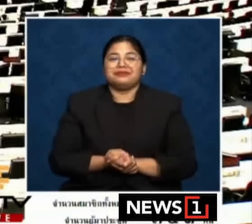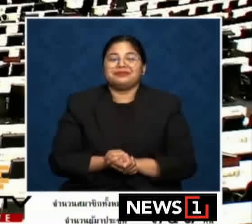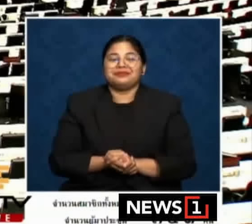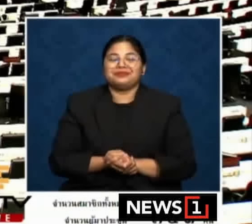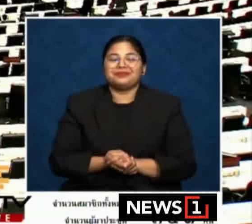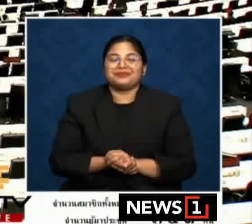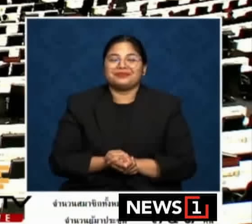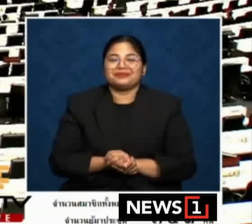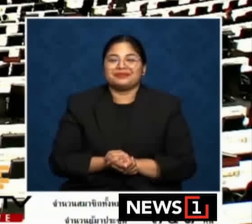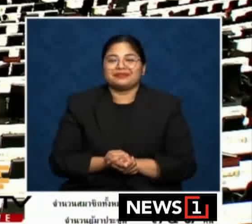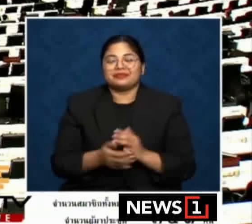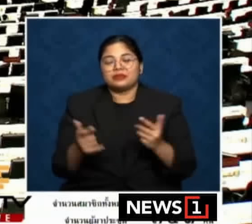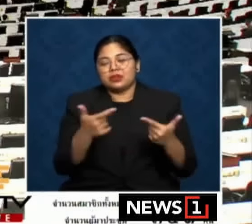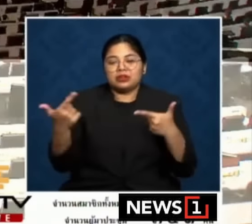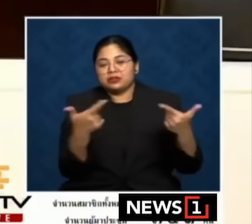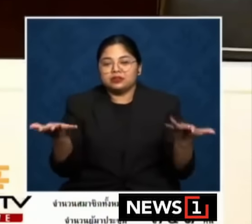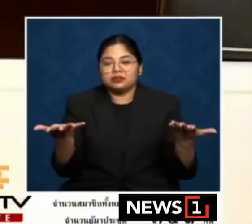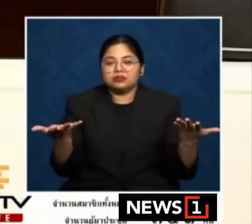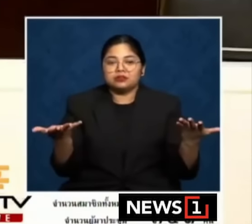เอาละท่านที่